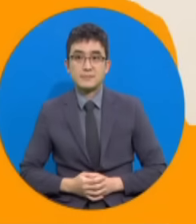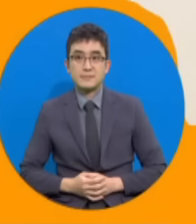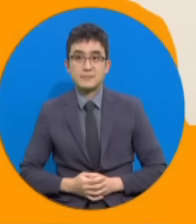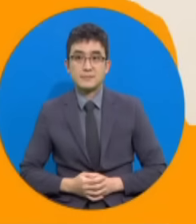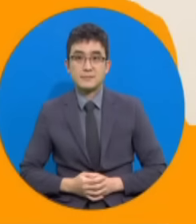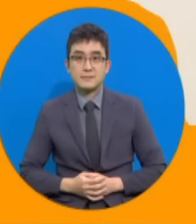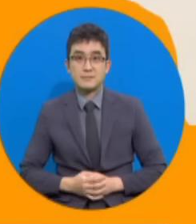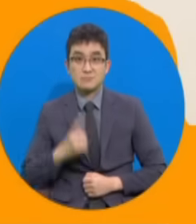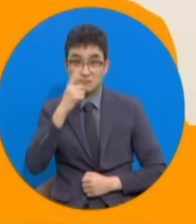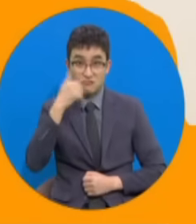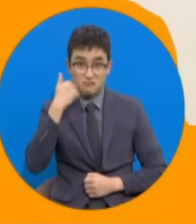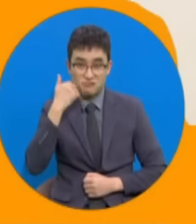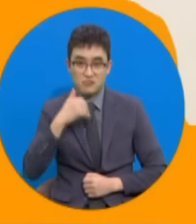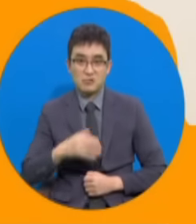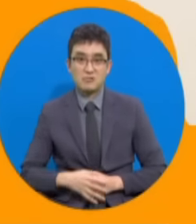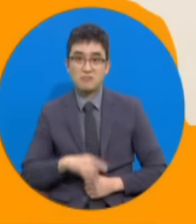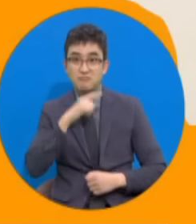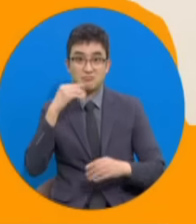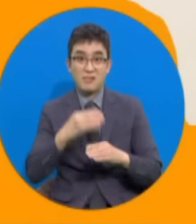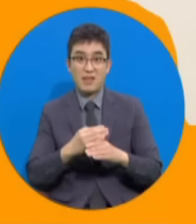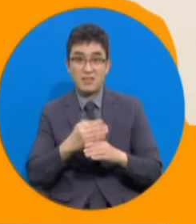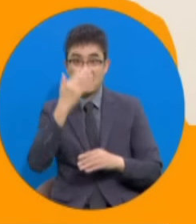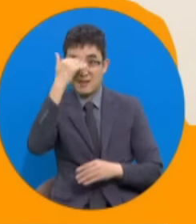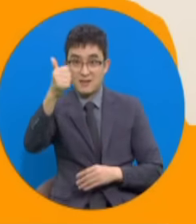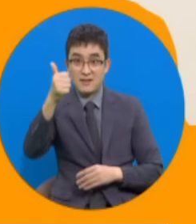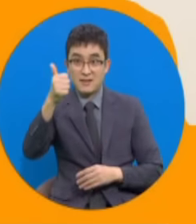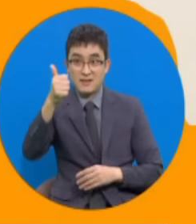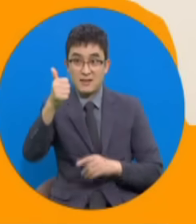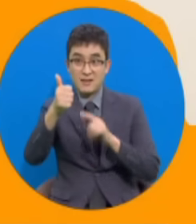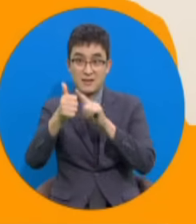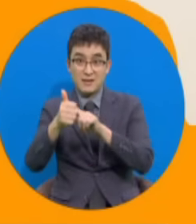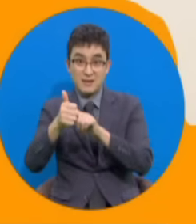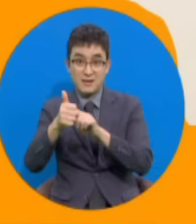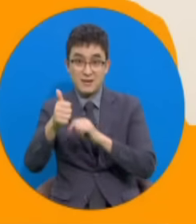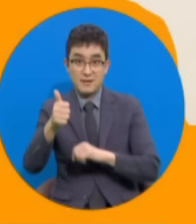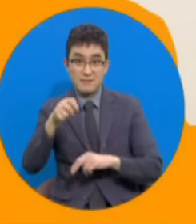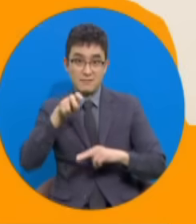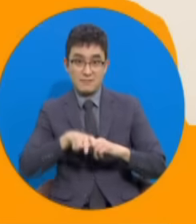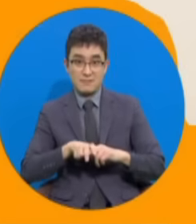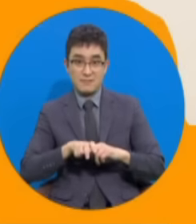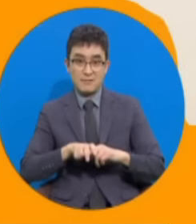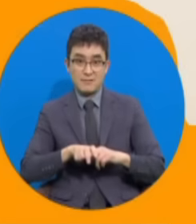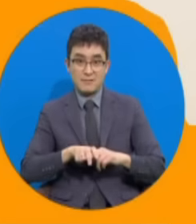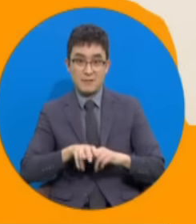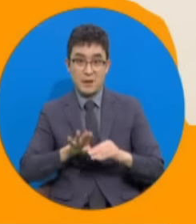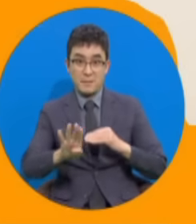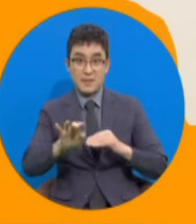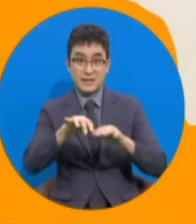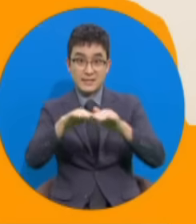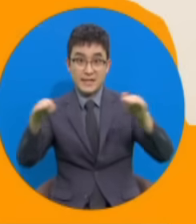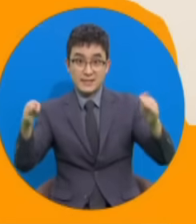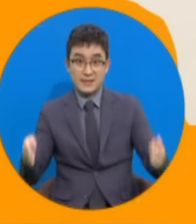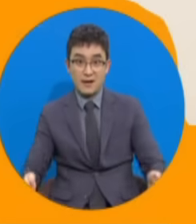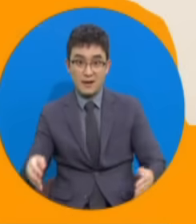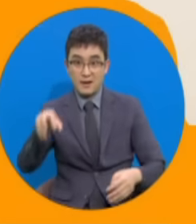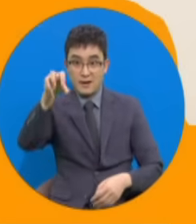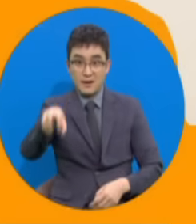주인공은 누굴까요? 김정은인데. 김정은 앞에 책상 위에 있는 저